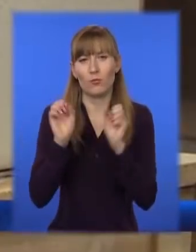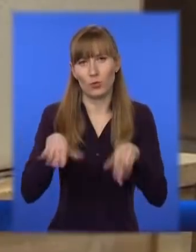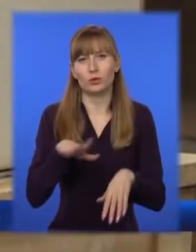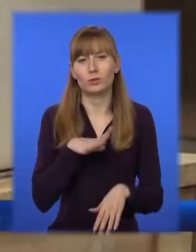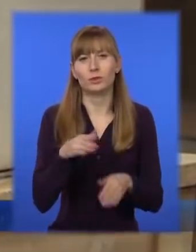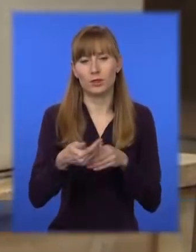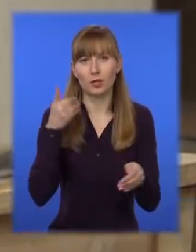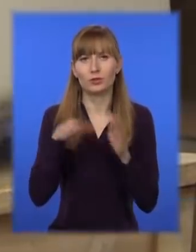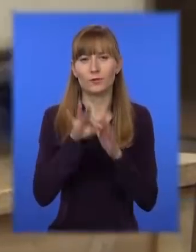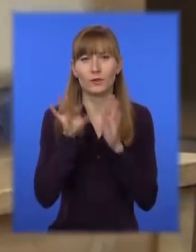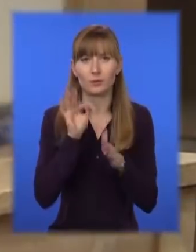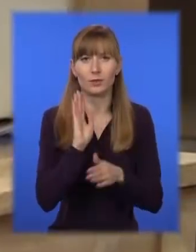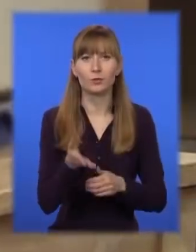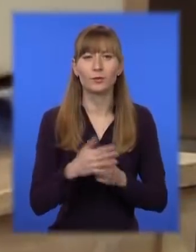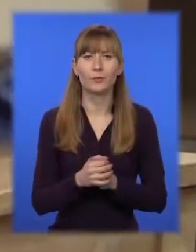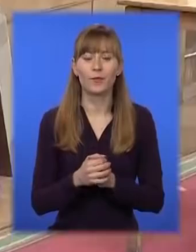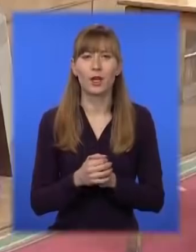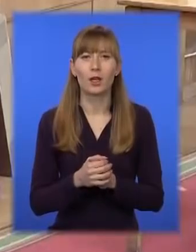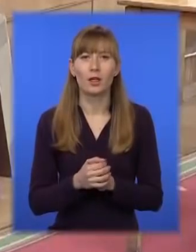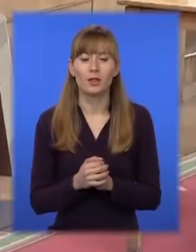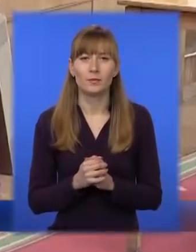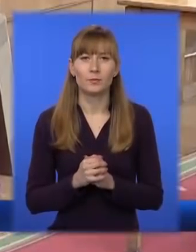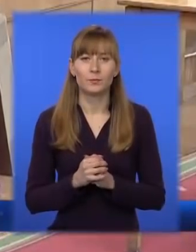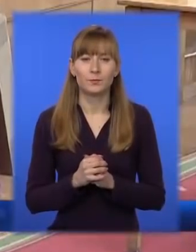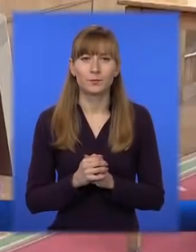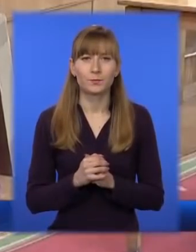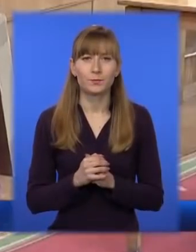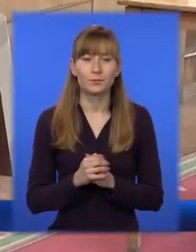Наразі політична система потребує навпаки – стабільності.